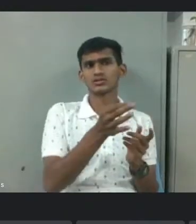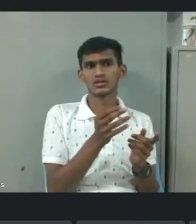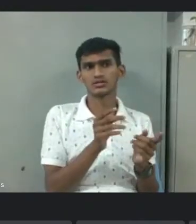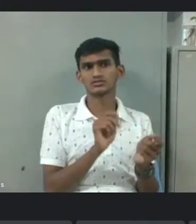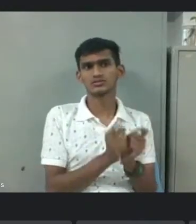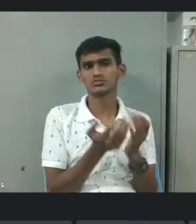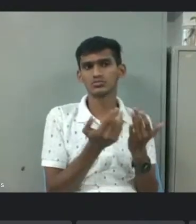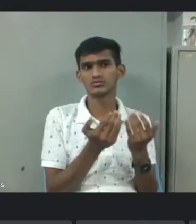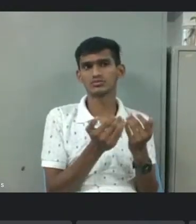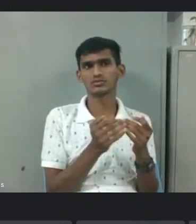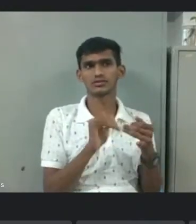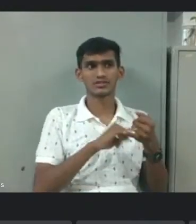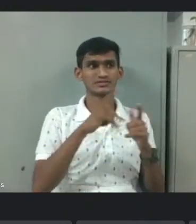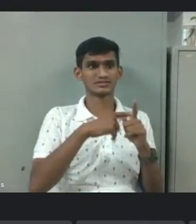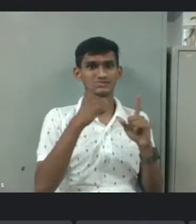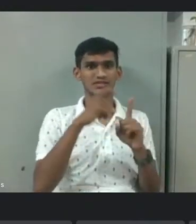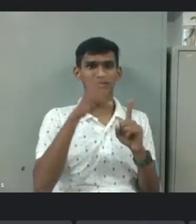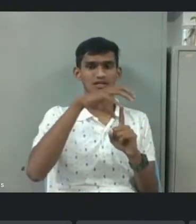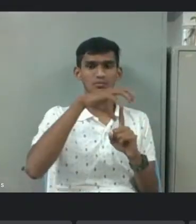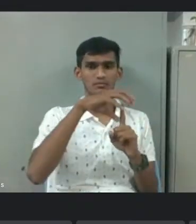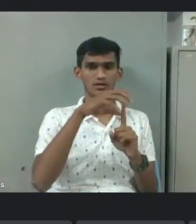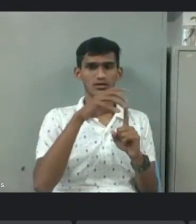ഇപ്പോഴെല്ലാം സാമൂഹ്യ നീതി വകുപ്പിന്റെ കീഴിലാണ് നടക്കുന്നത്.